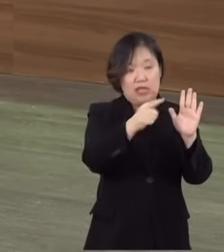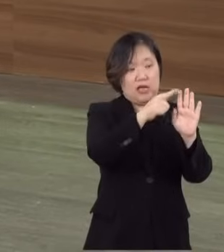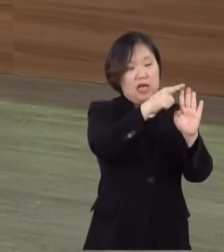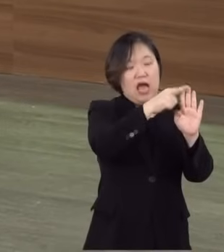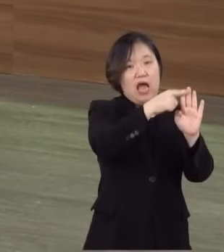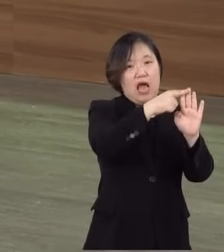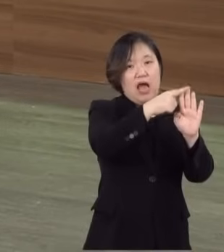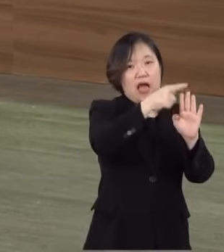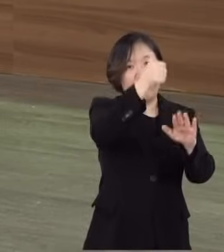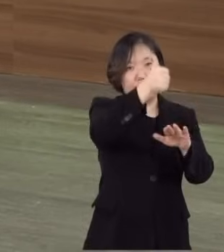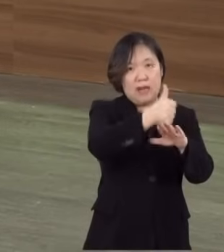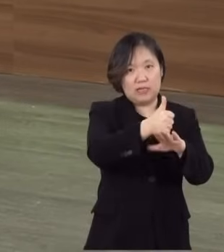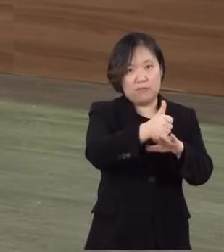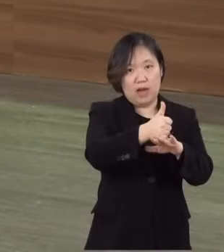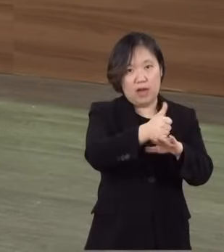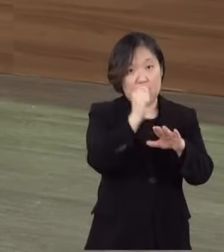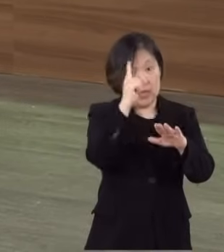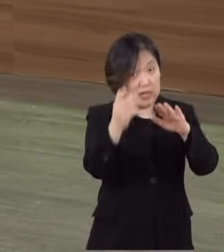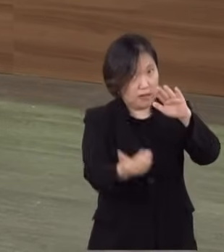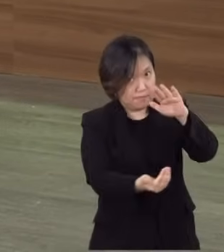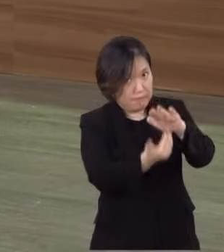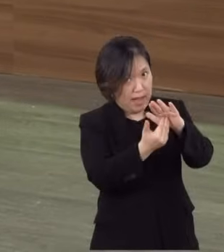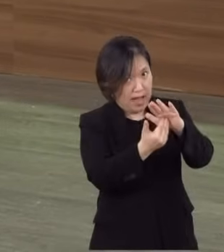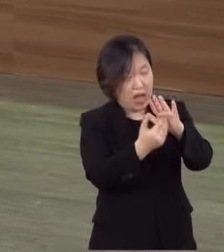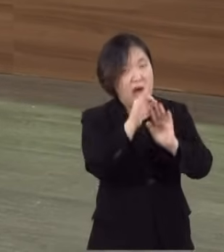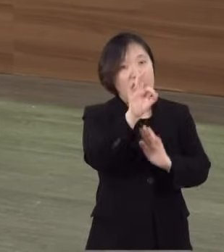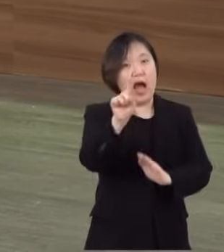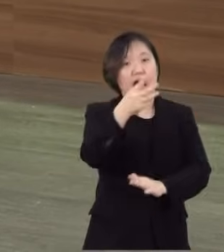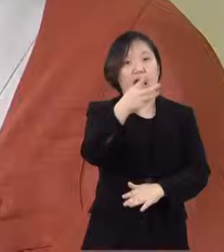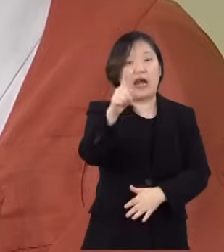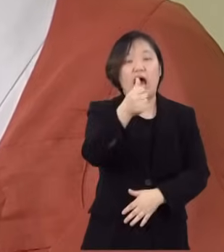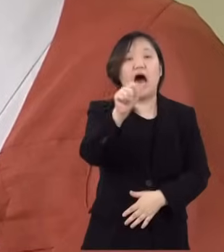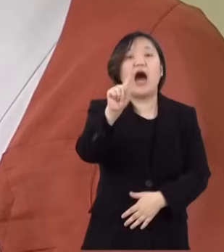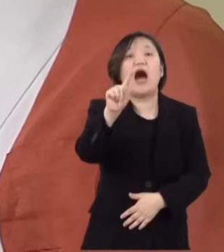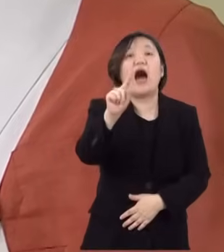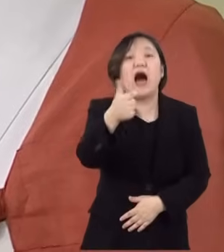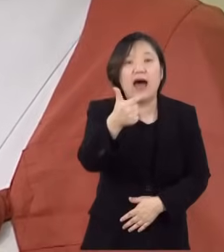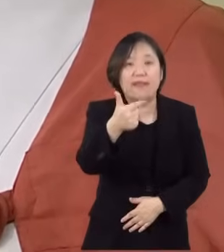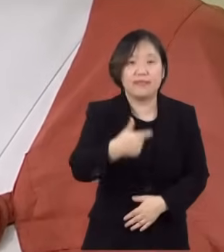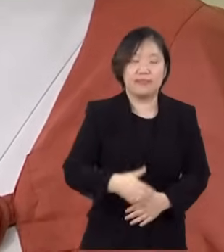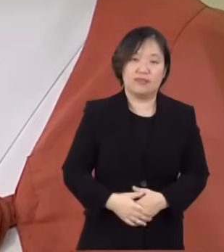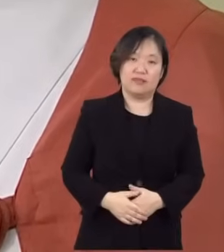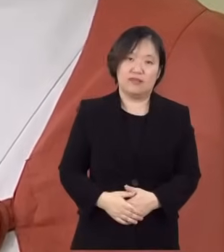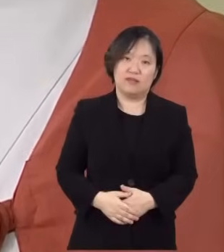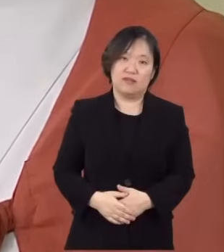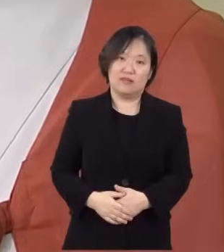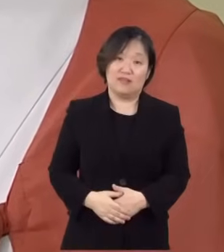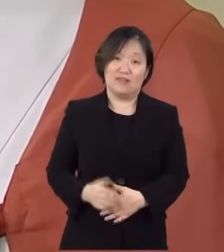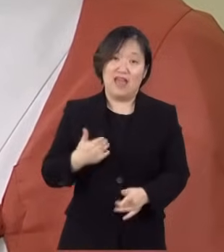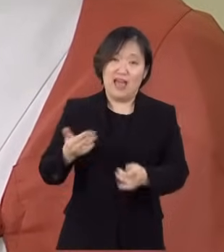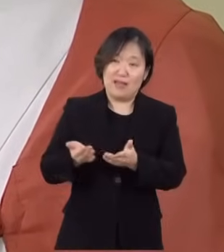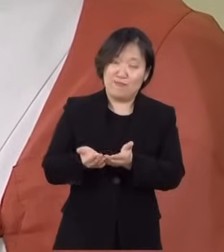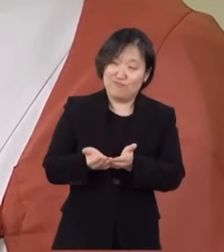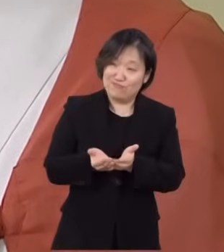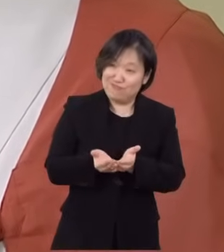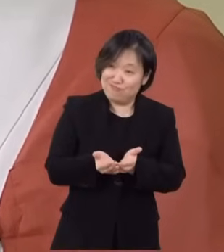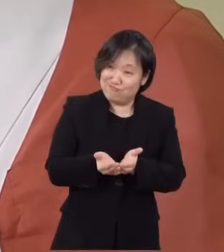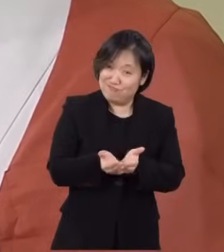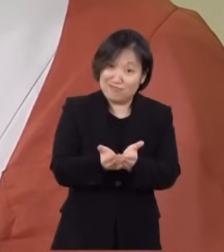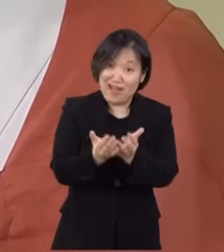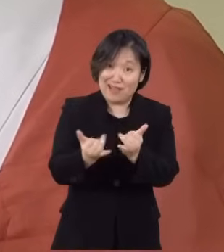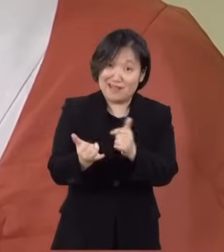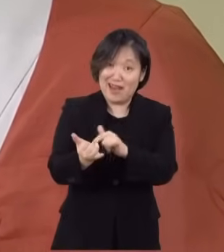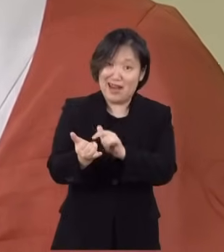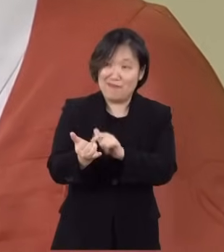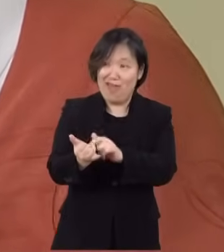번째가 마지막 아라한이 되겠습니다 이때이 뱃사공이 부처님의 그